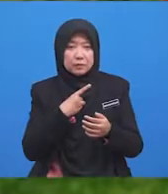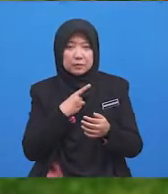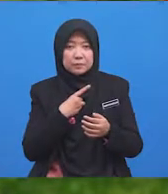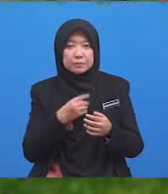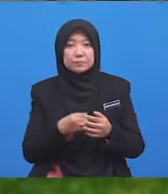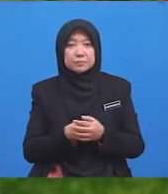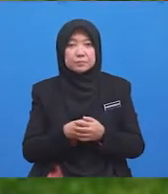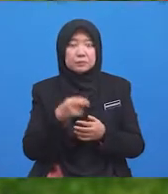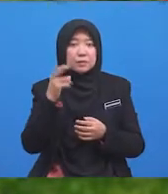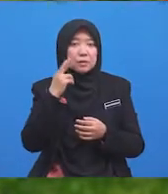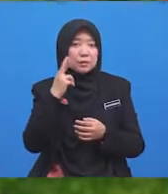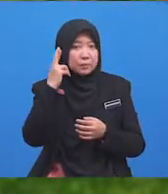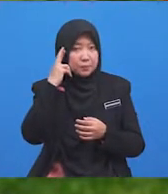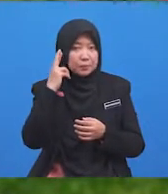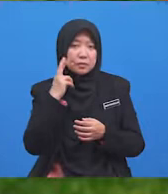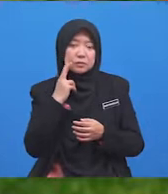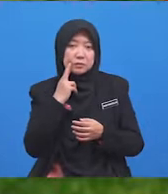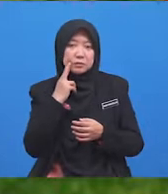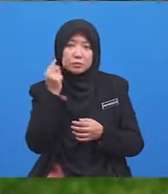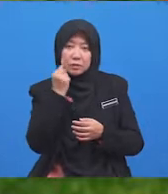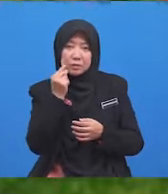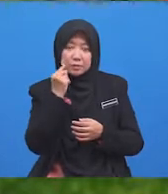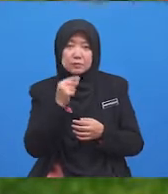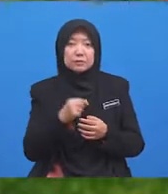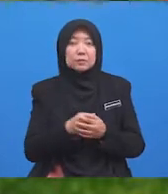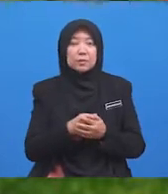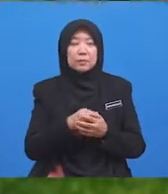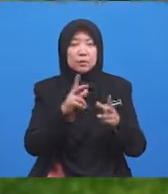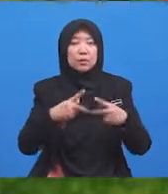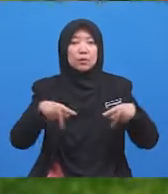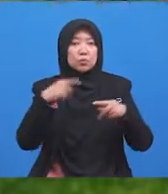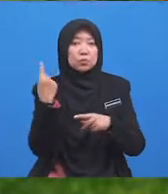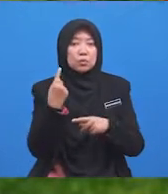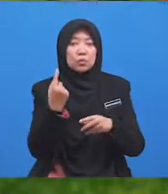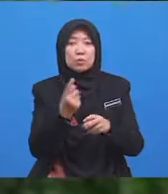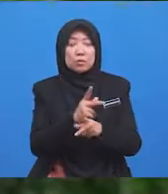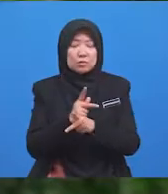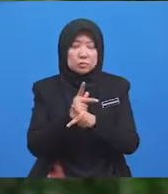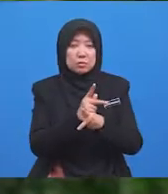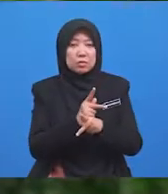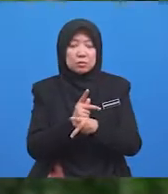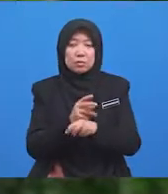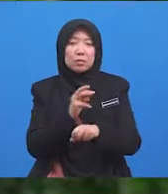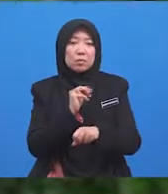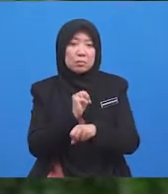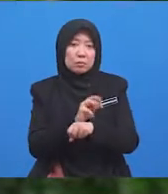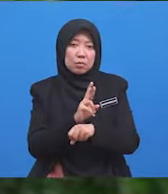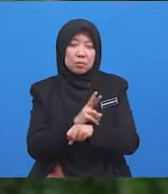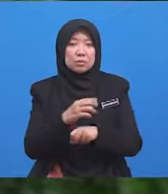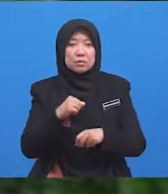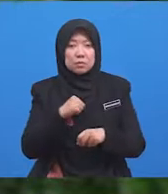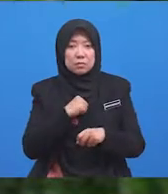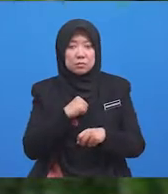remaja khususnya anak gadis perlulah sentiasa menjaga Marwah diri dan jangan pernah